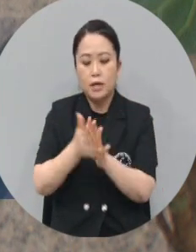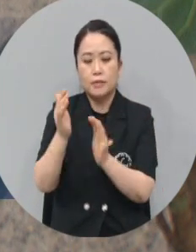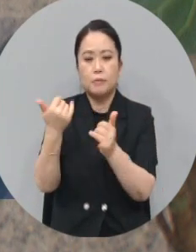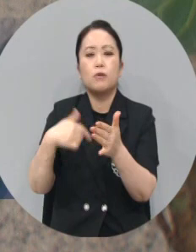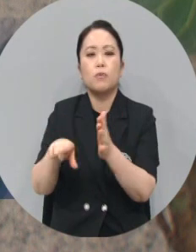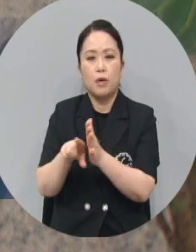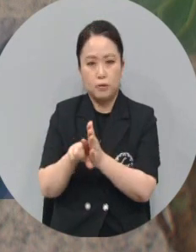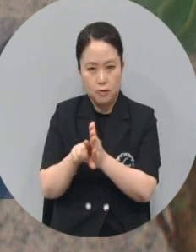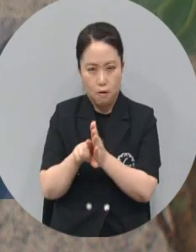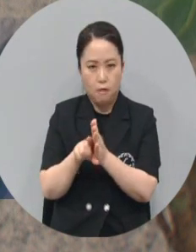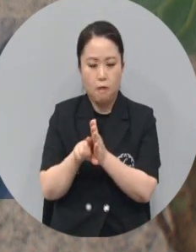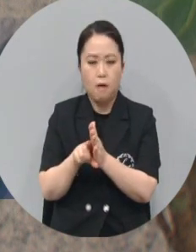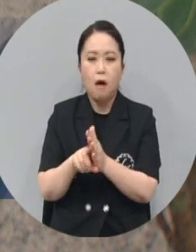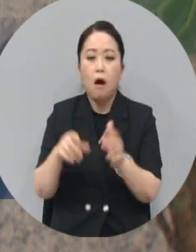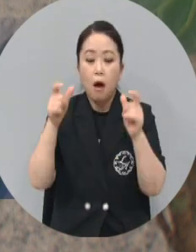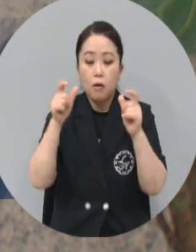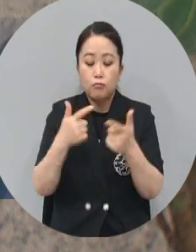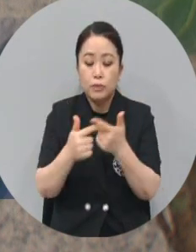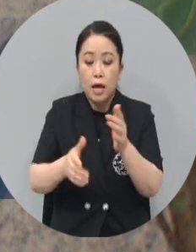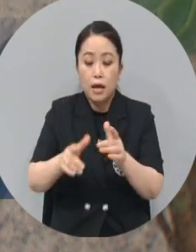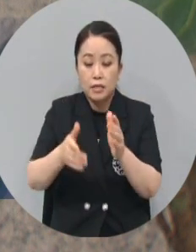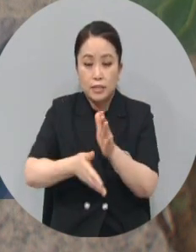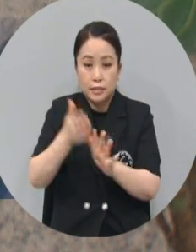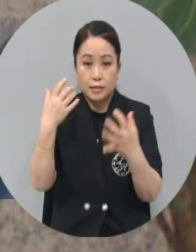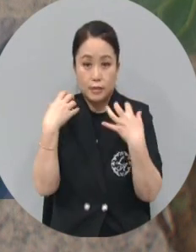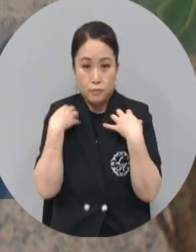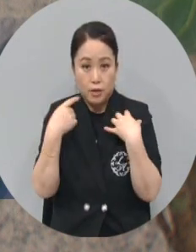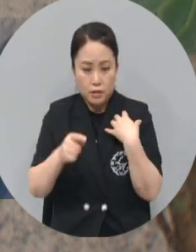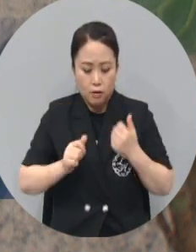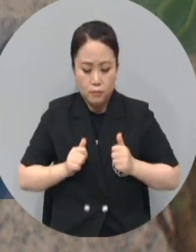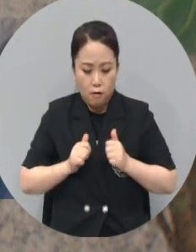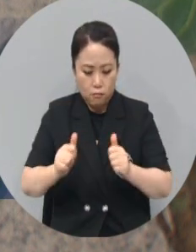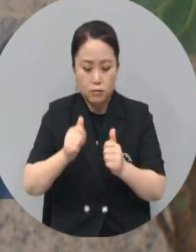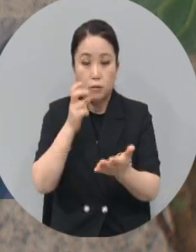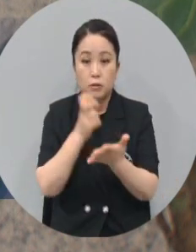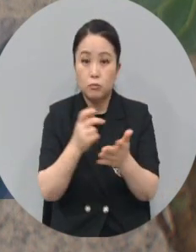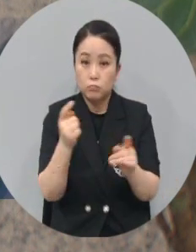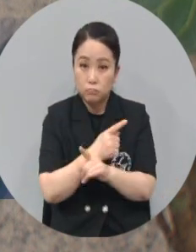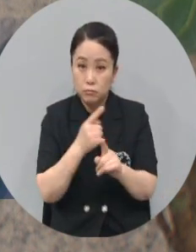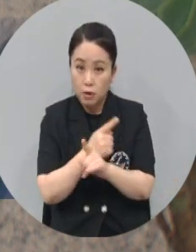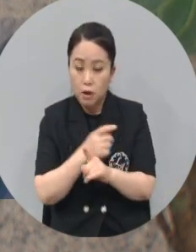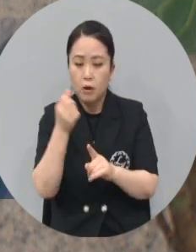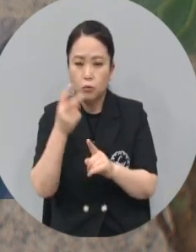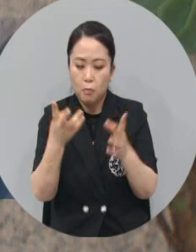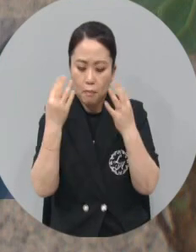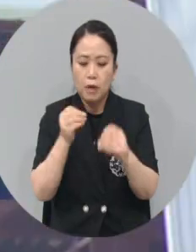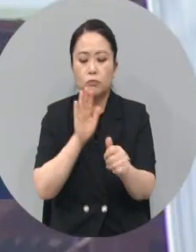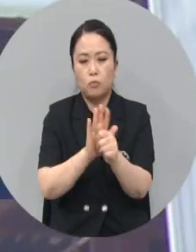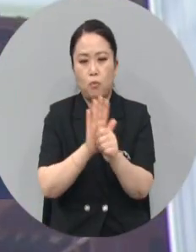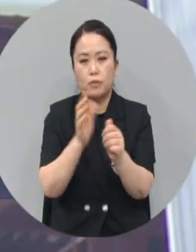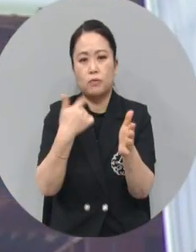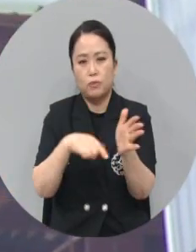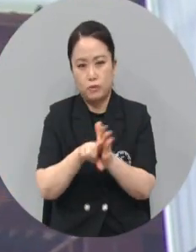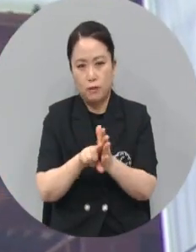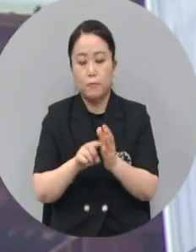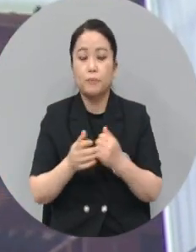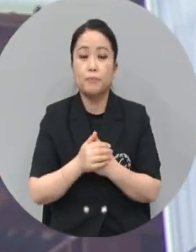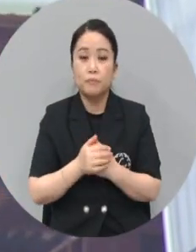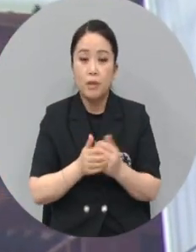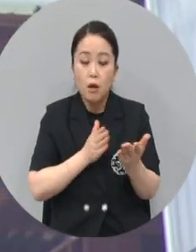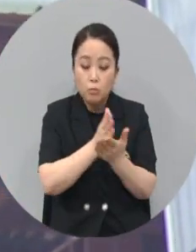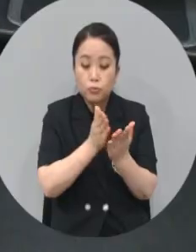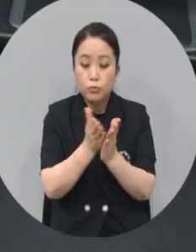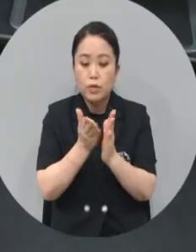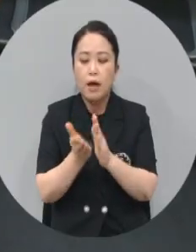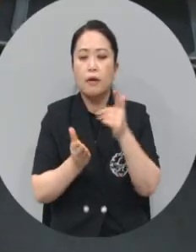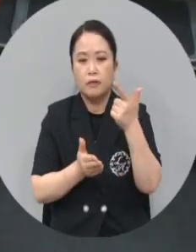위해서 광역시 의회가 적극적으로 제도 개선이나 또는 많은 도움이 될 수 있도록. 분야는 모두